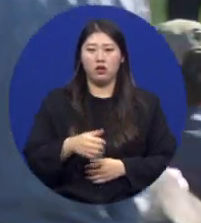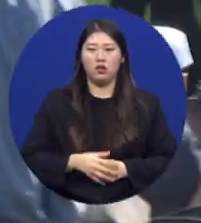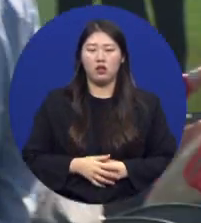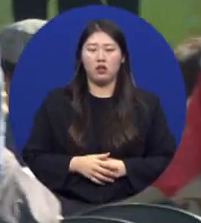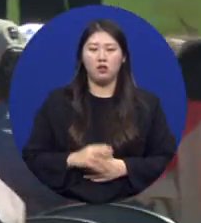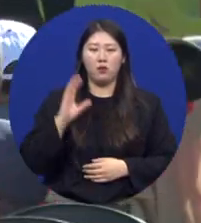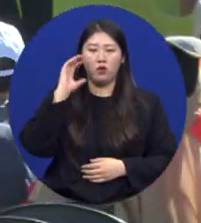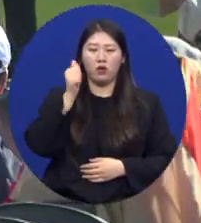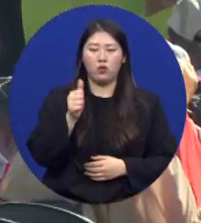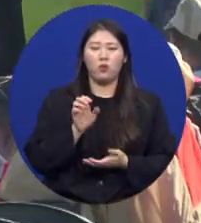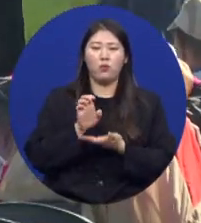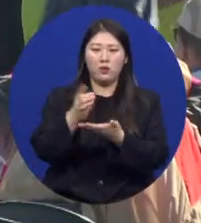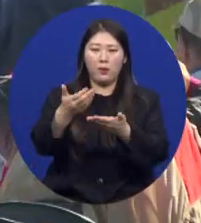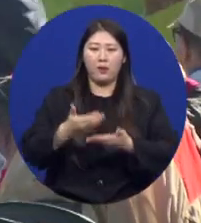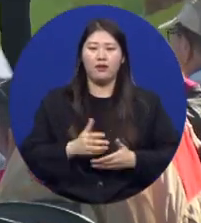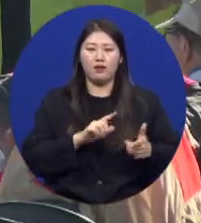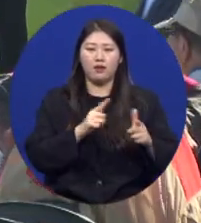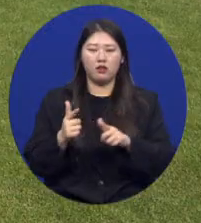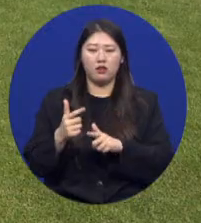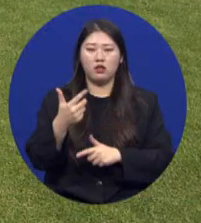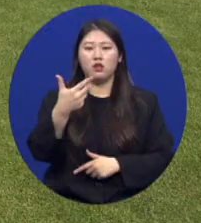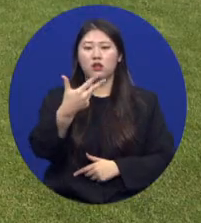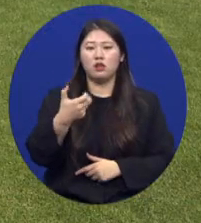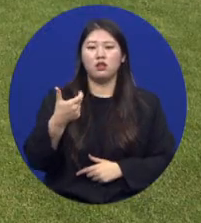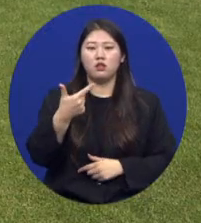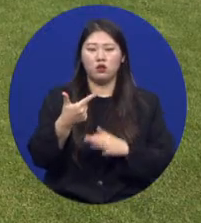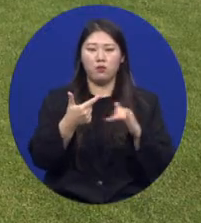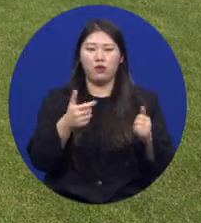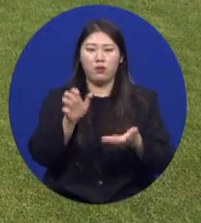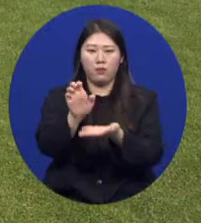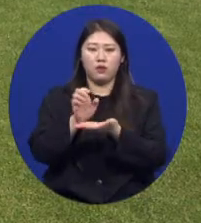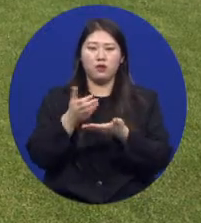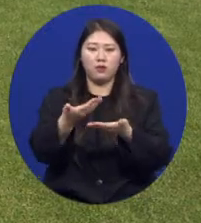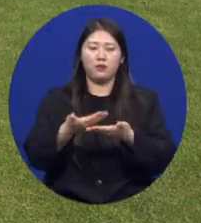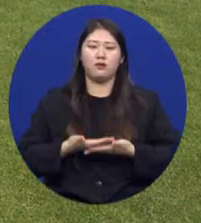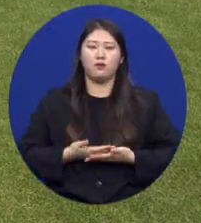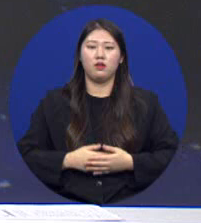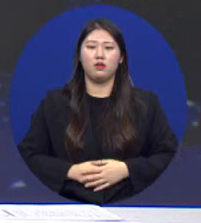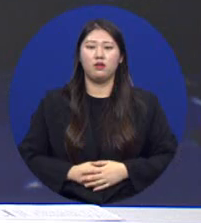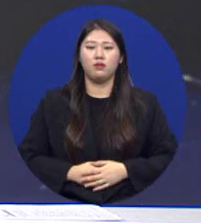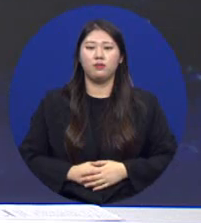대통령 표창을 받는 등 유공자 76명이 표창을 받았습니다.